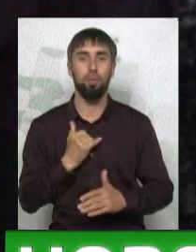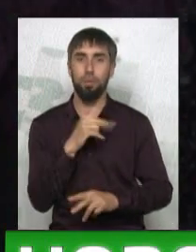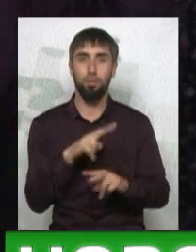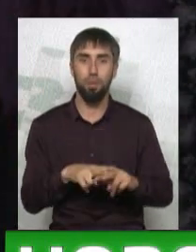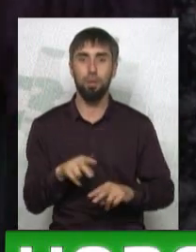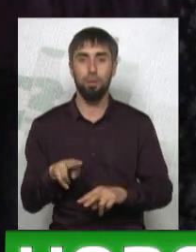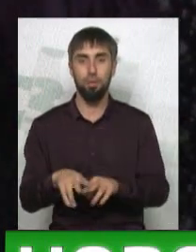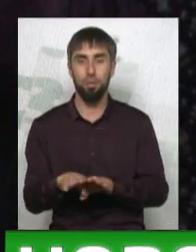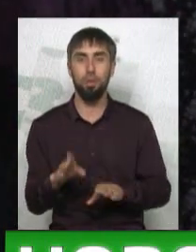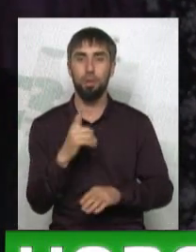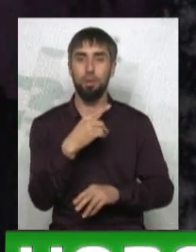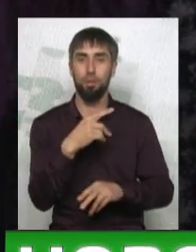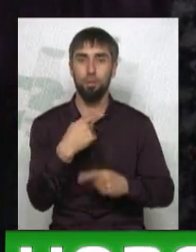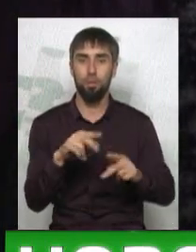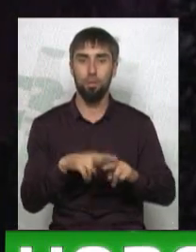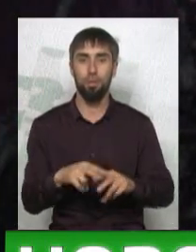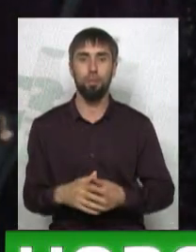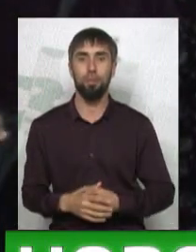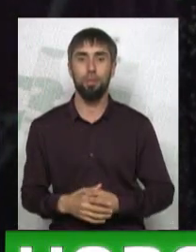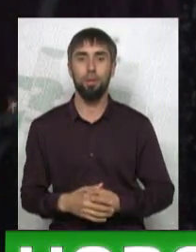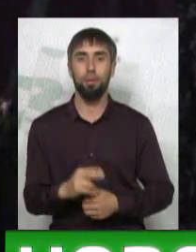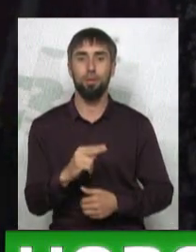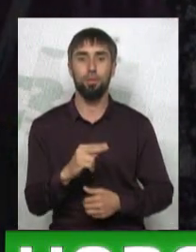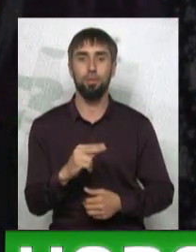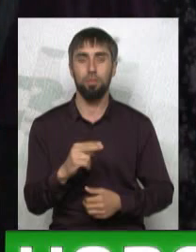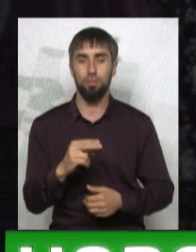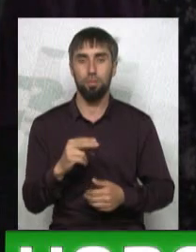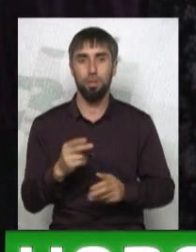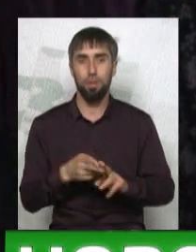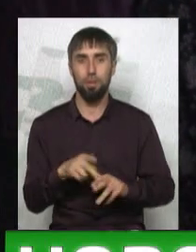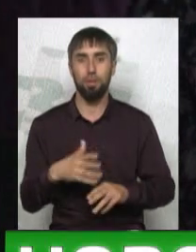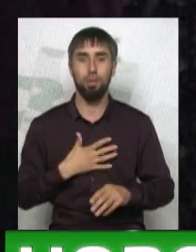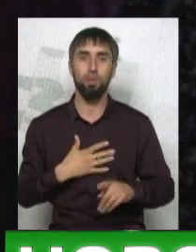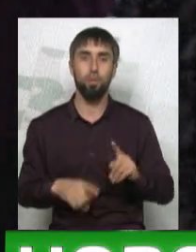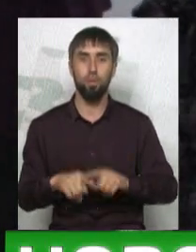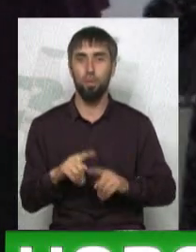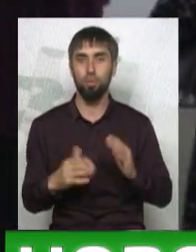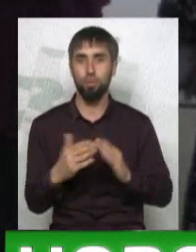на чужбине. Но чужбина, говоря, мы ошибаемся, наверное, это наш родной дом.